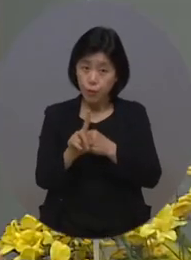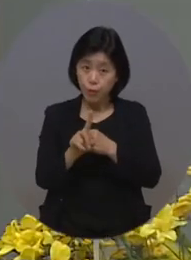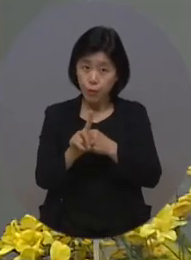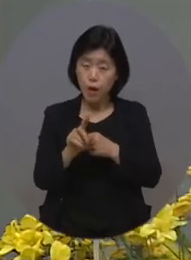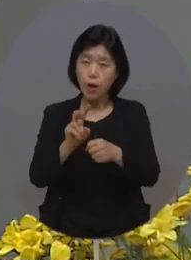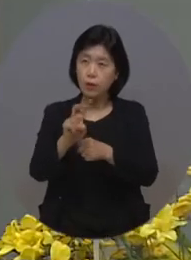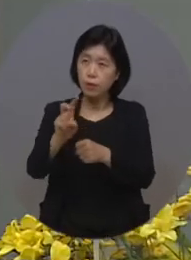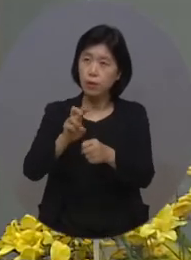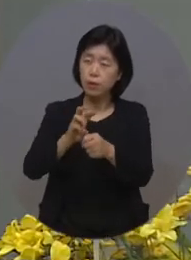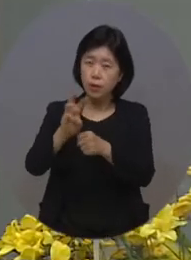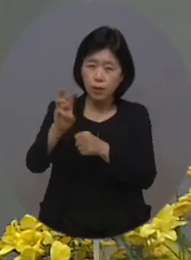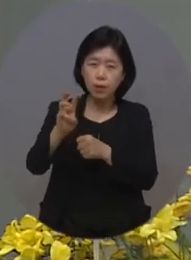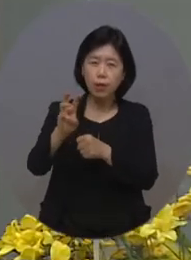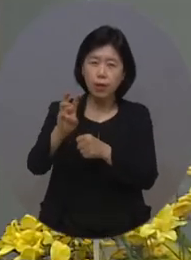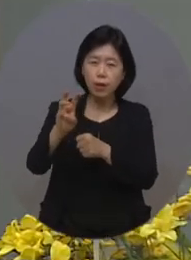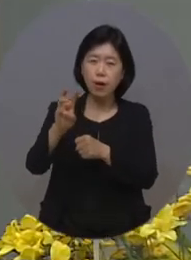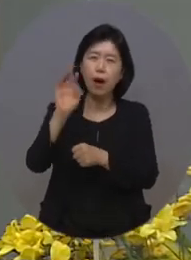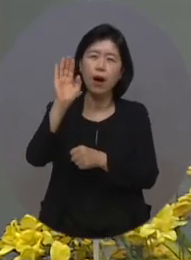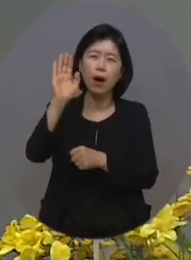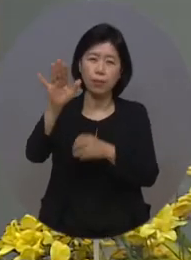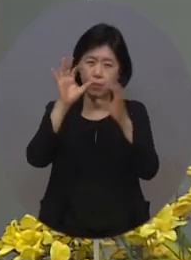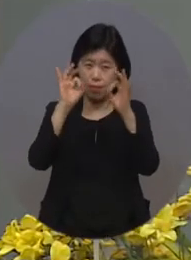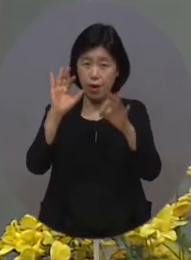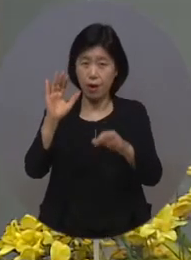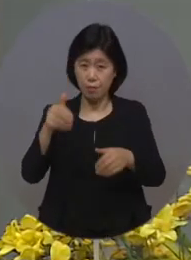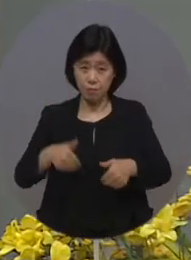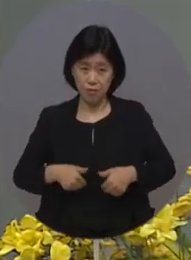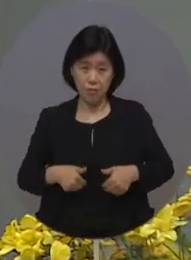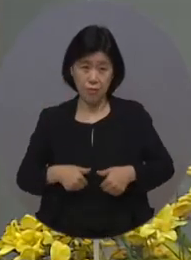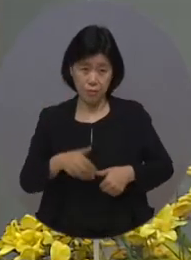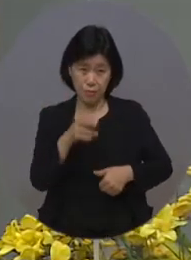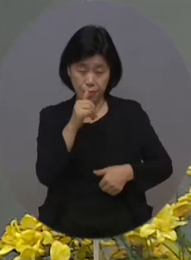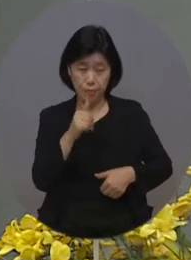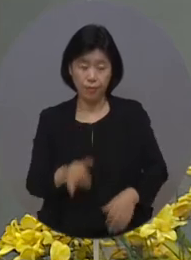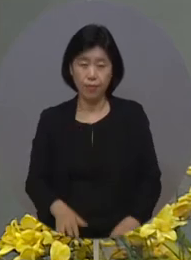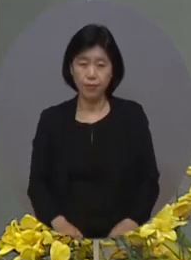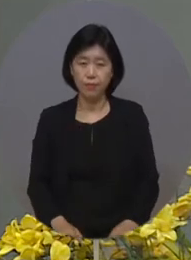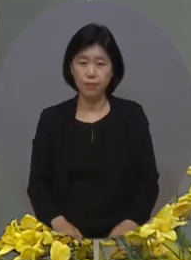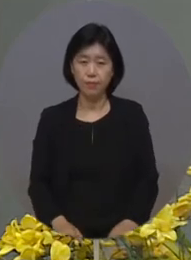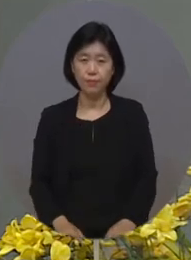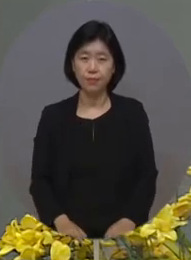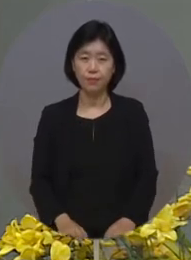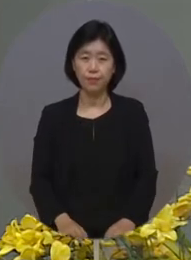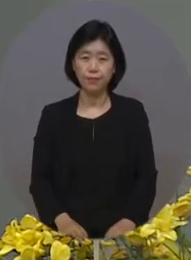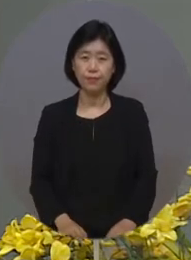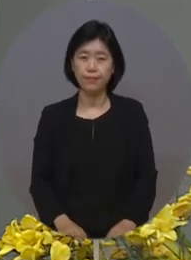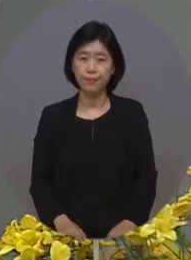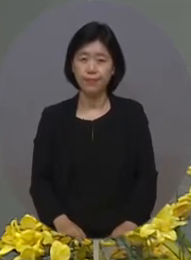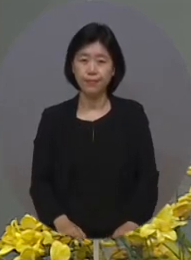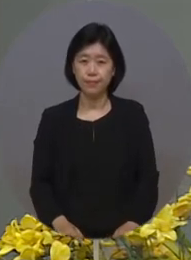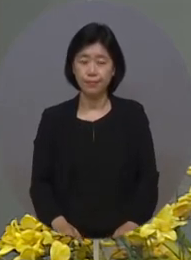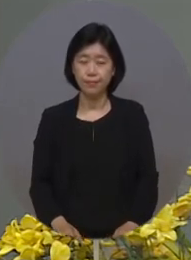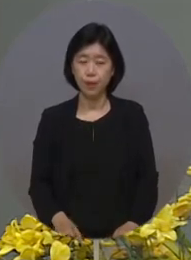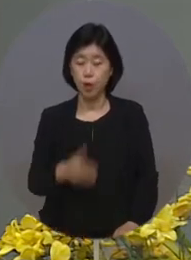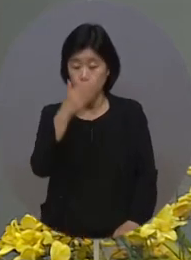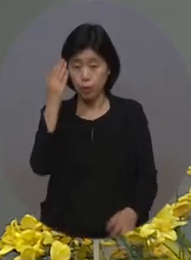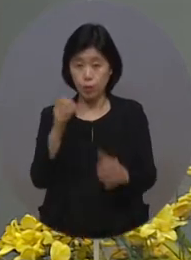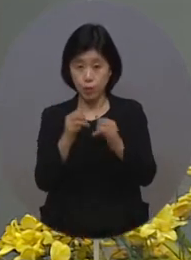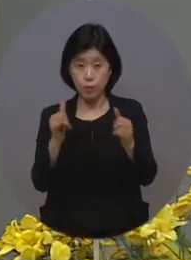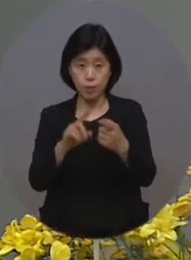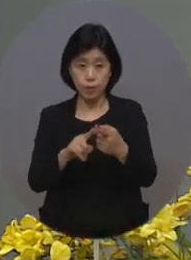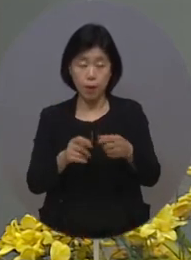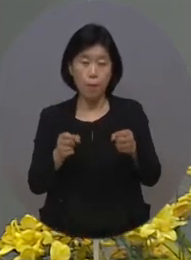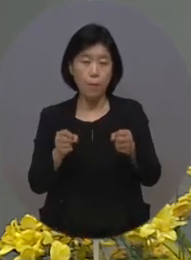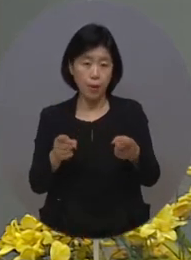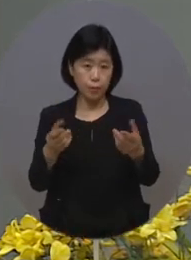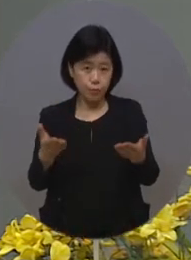젊은 세대가 그이 3시를 내다보지 못하고 리더 파시는 분들도 그걸 내다보고 자주 젊은 친구들의 대한 기회를 주고 앵 조카